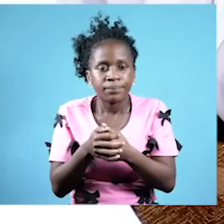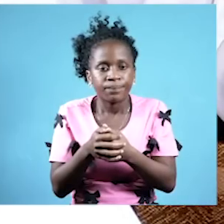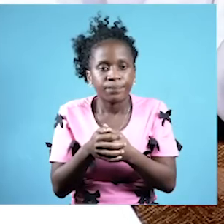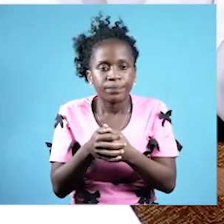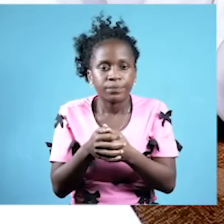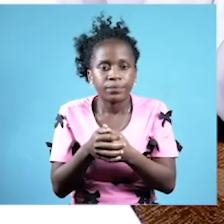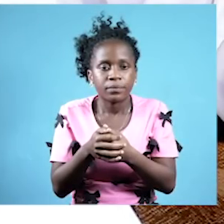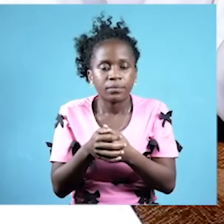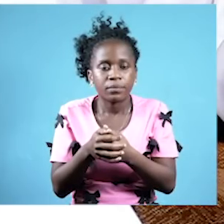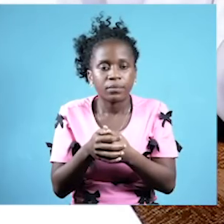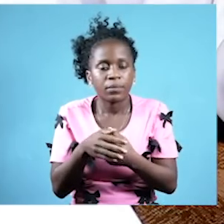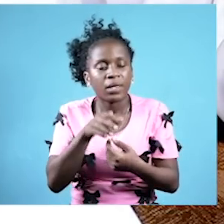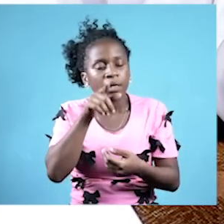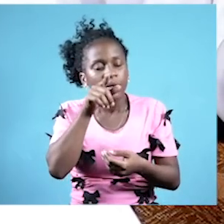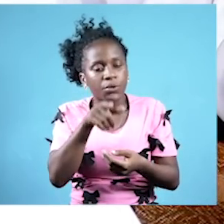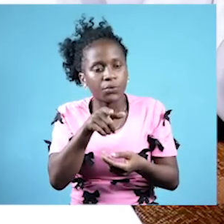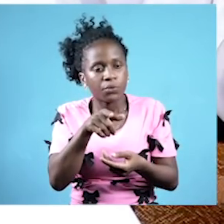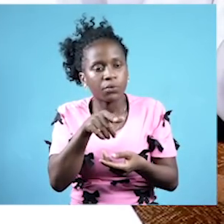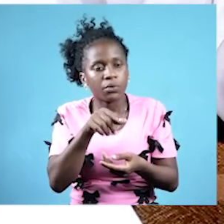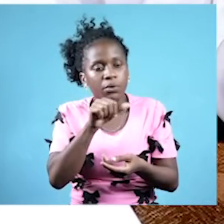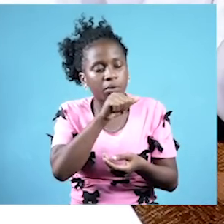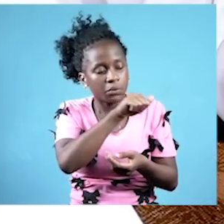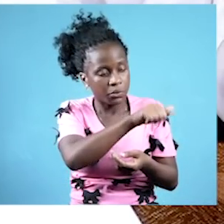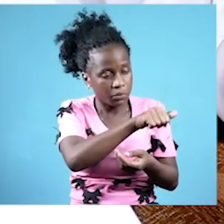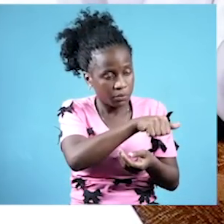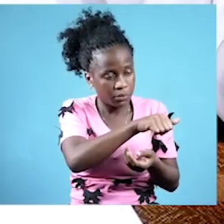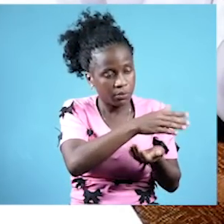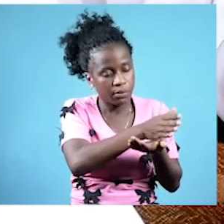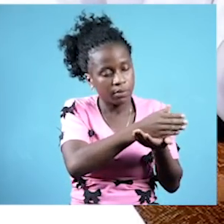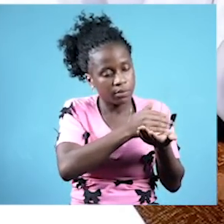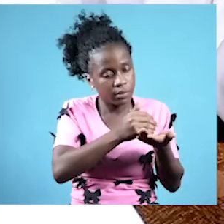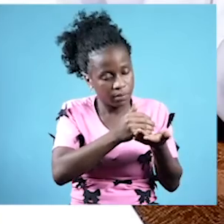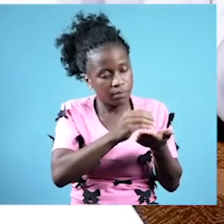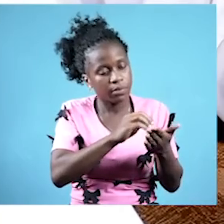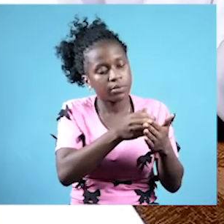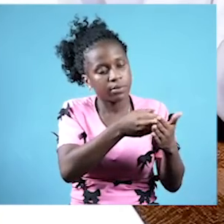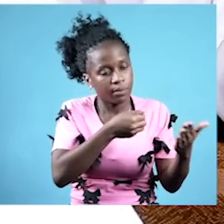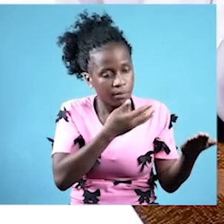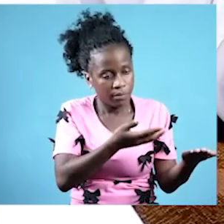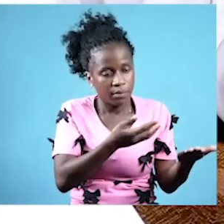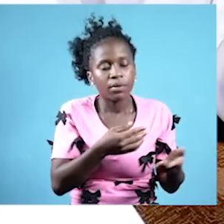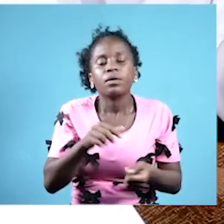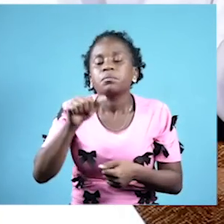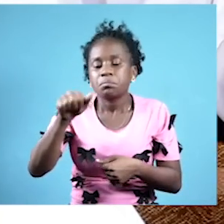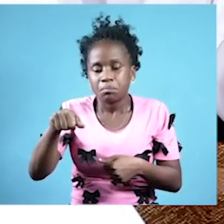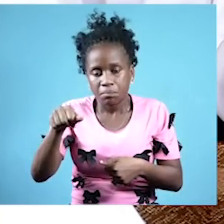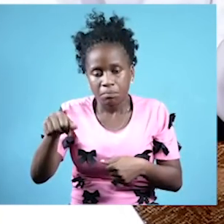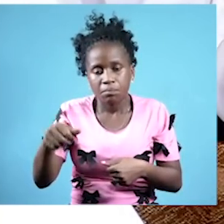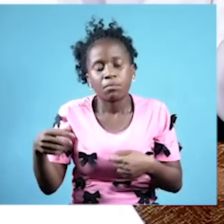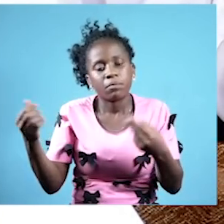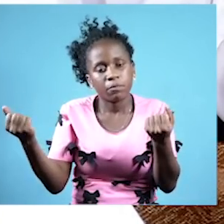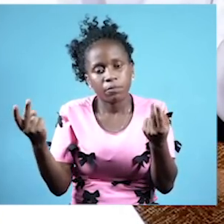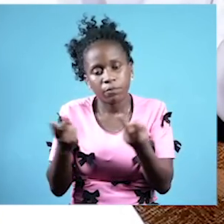Yeah. Kwa hiyo hilo lilikuwa ni sehemu ya sababu kwa uwezo wa sababu chama. Ndio. Inayataka. Lakini vile vile